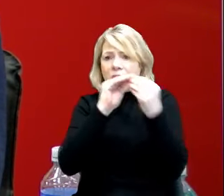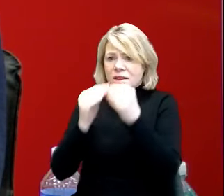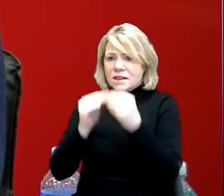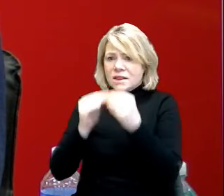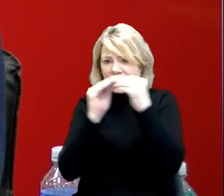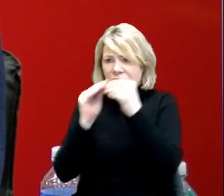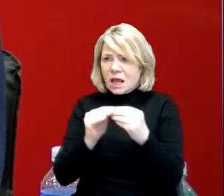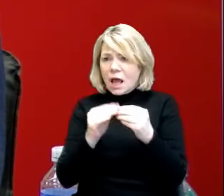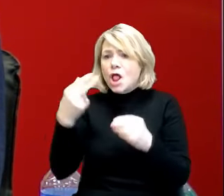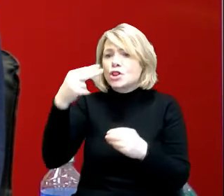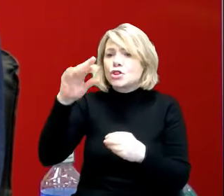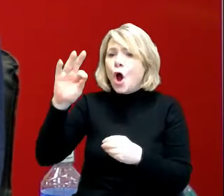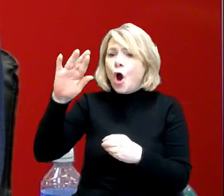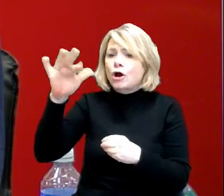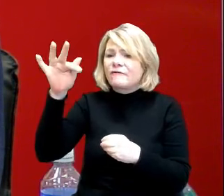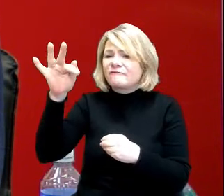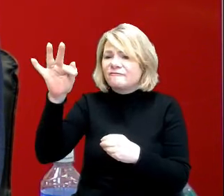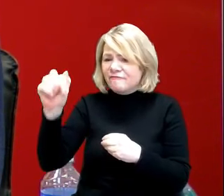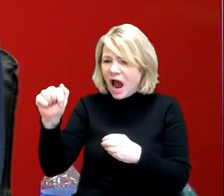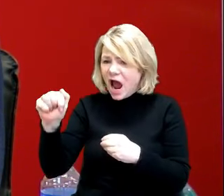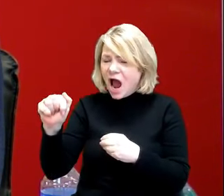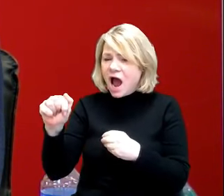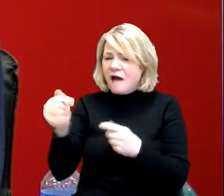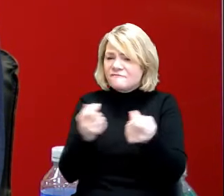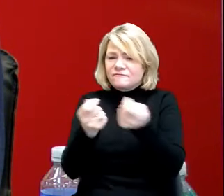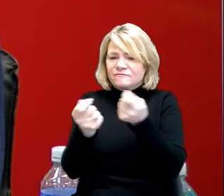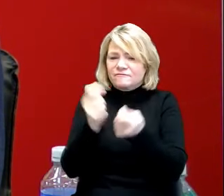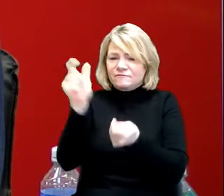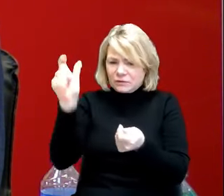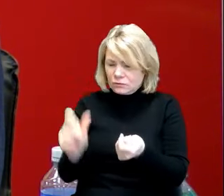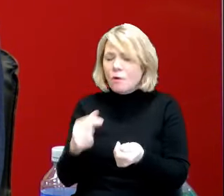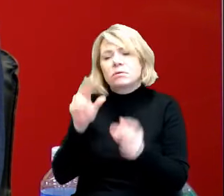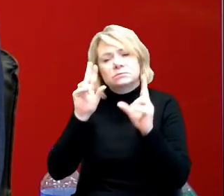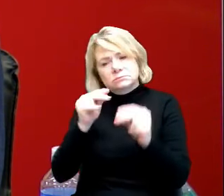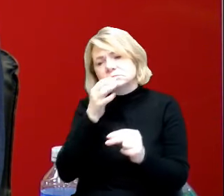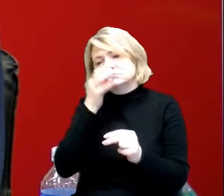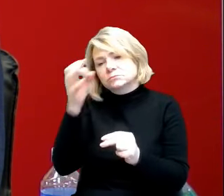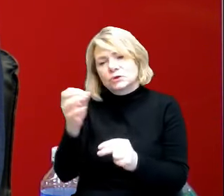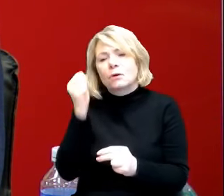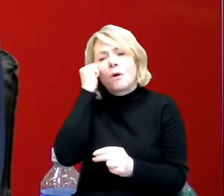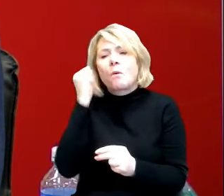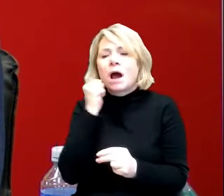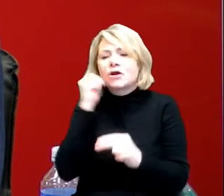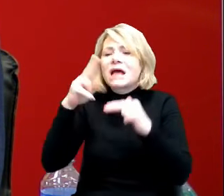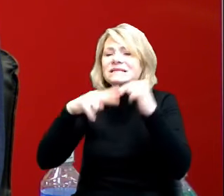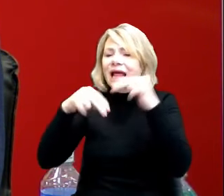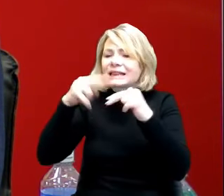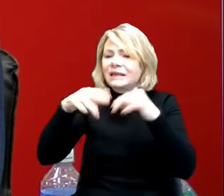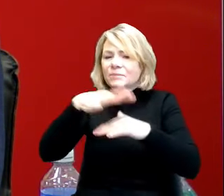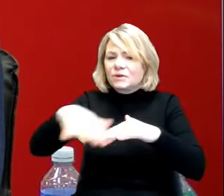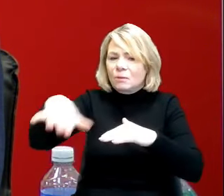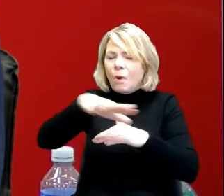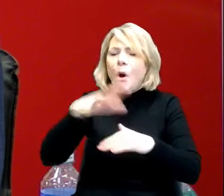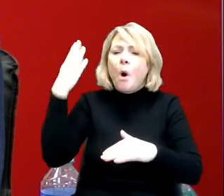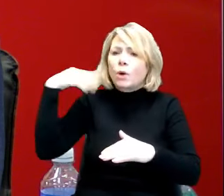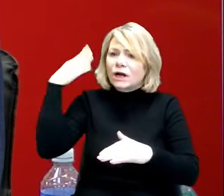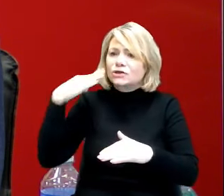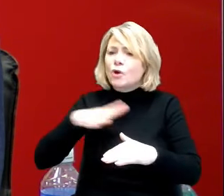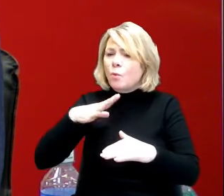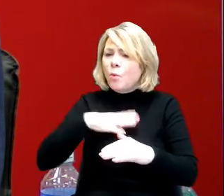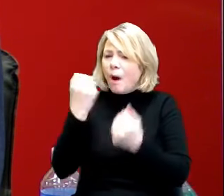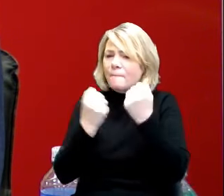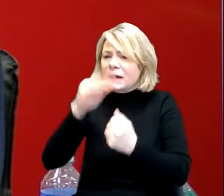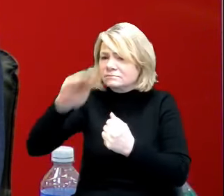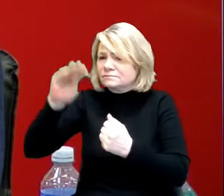norfos tinklo vadovu už ką aš šiem esu labai dėkingas statybininkų prospekte buvusi parkavimo aikštelė ją